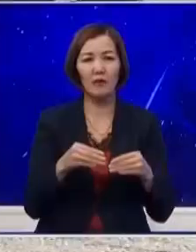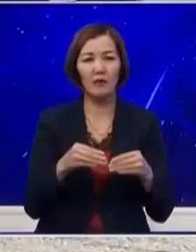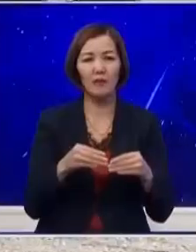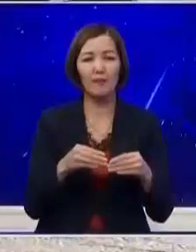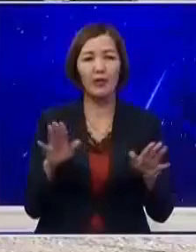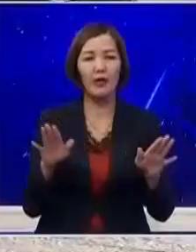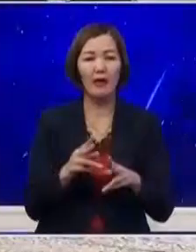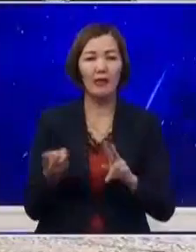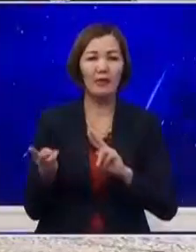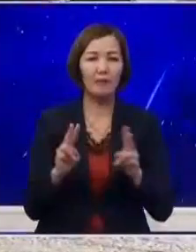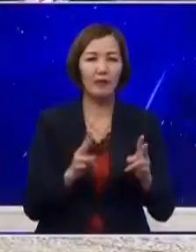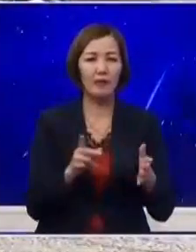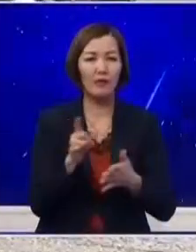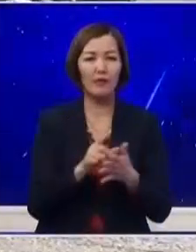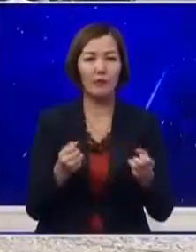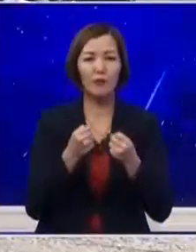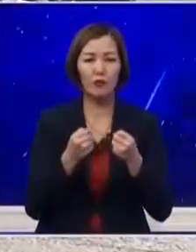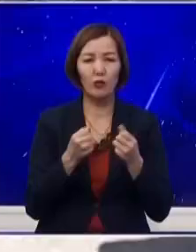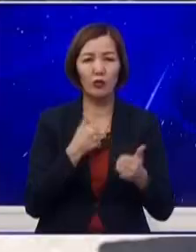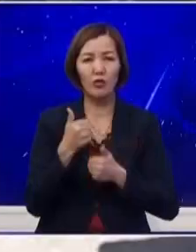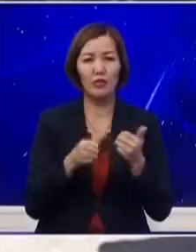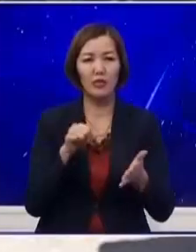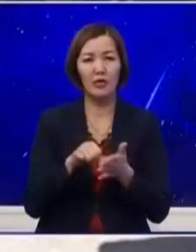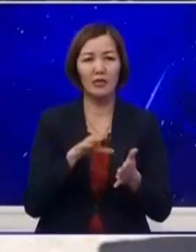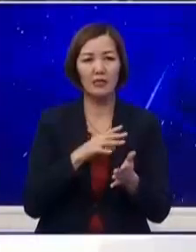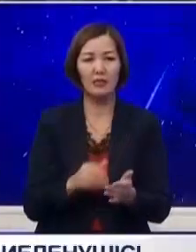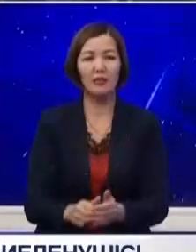оқыды. Спорттық жарыстарда бақ сынады.